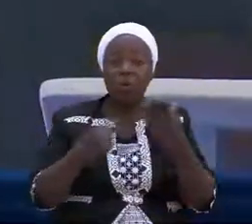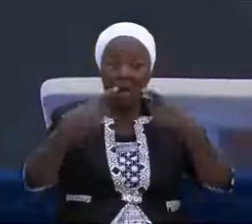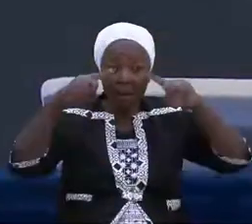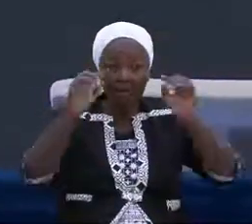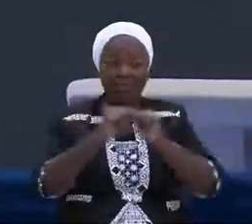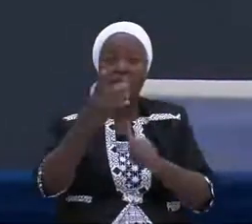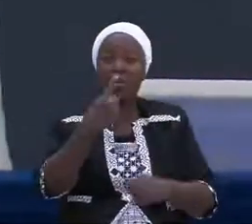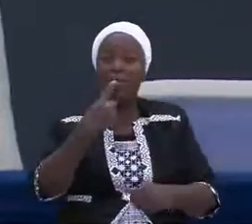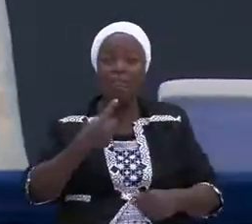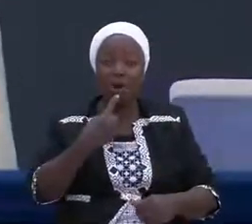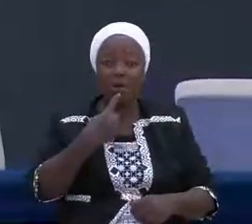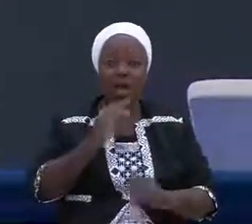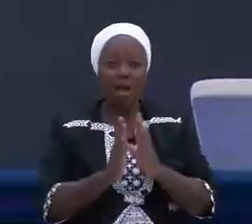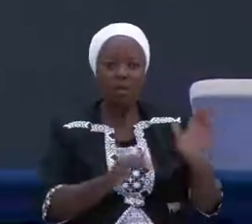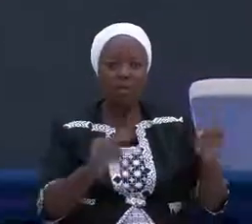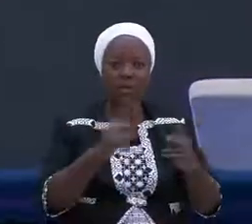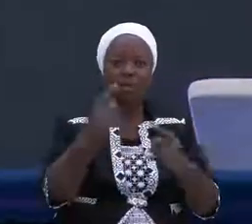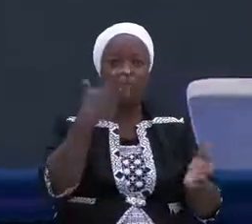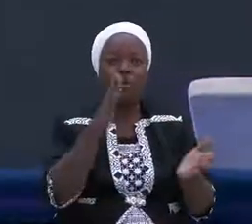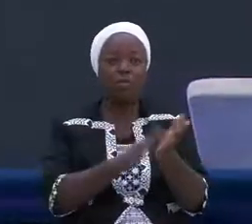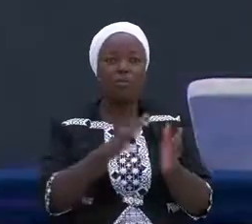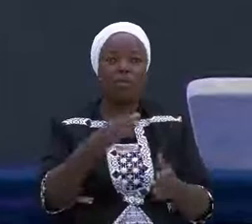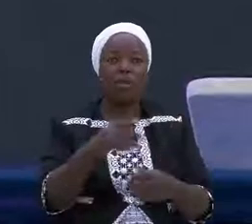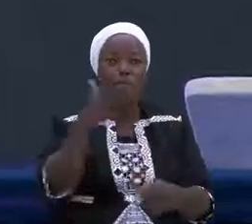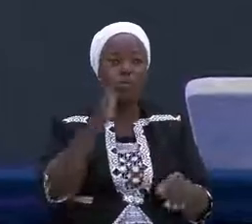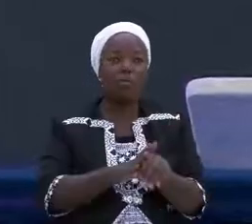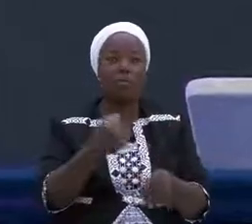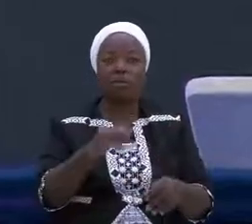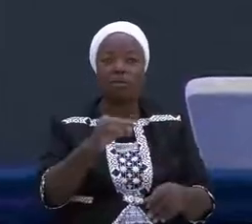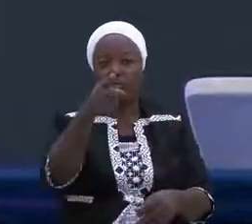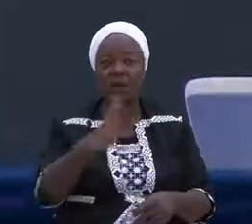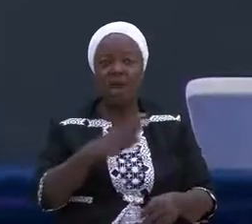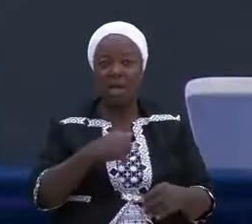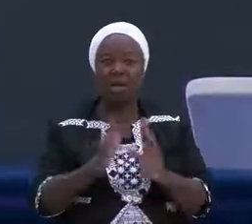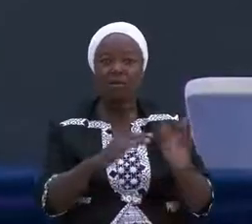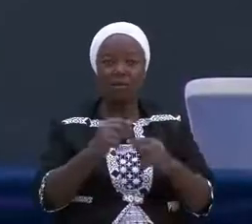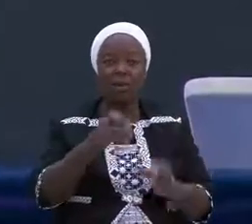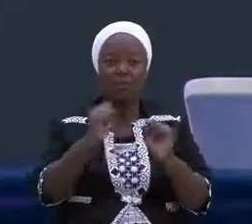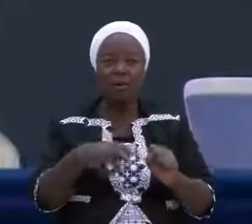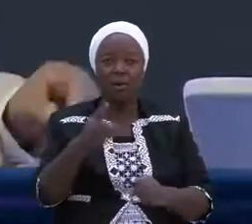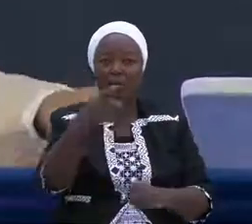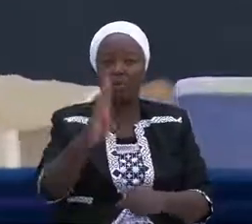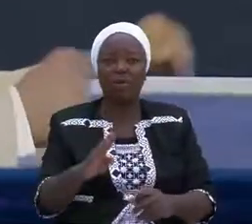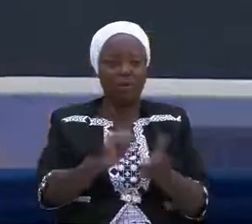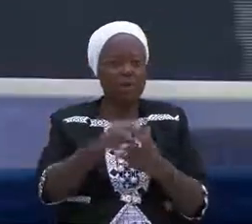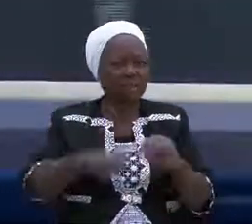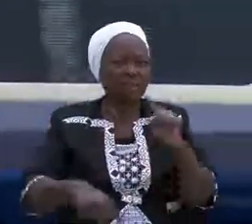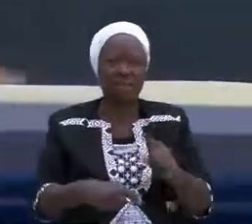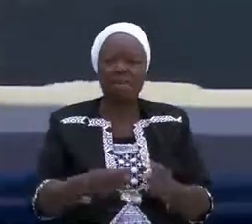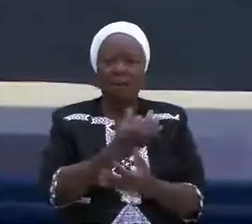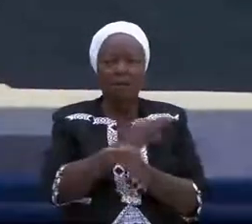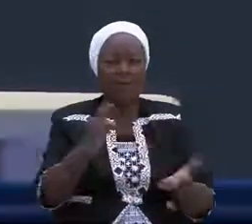ce que tu déclares de ta bouche, selon la promesse de Dieu, selon la puissance de Dieu, qui ne peut